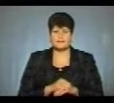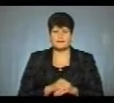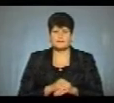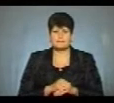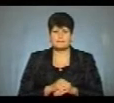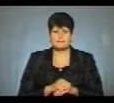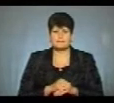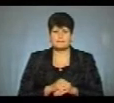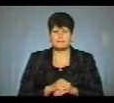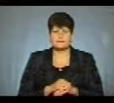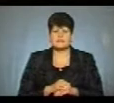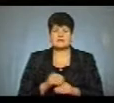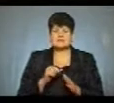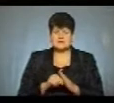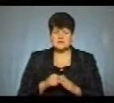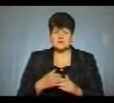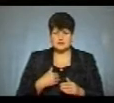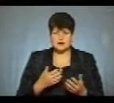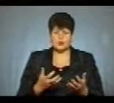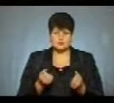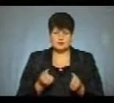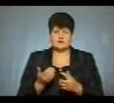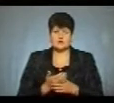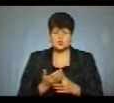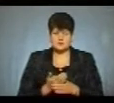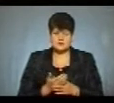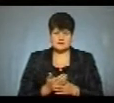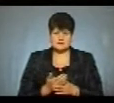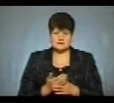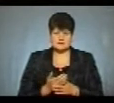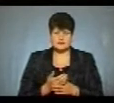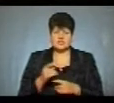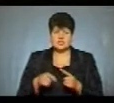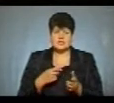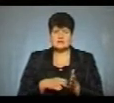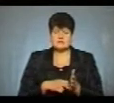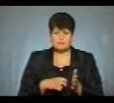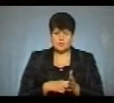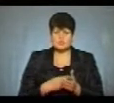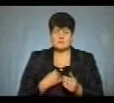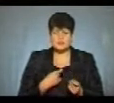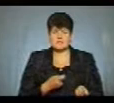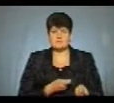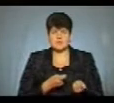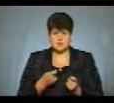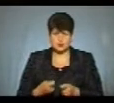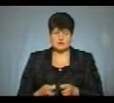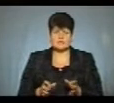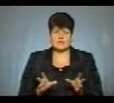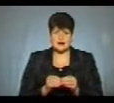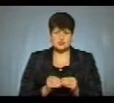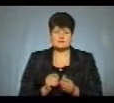Так. Значить, я отримувала субсидії через пошту. Мені поштарка приносила разом із